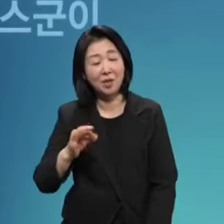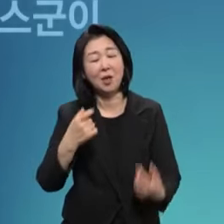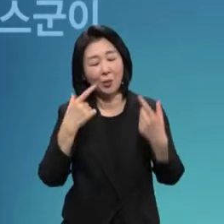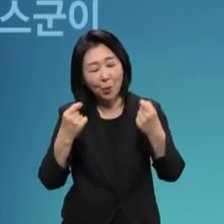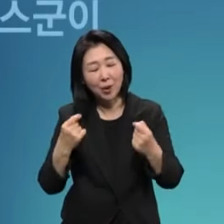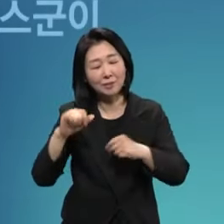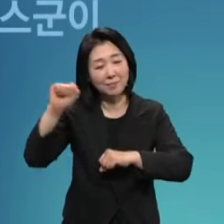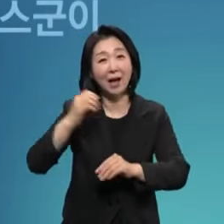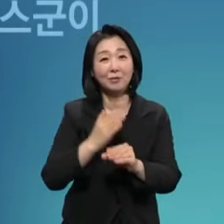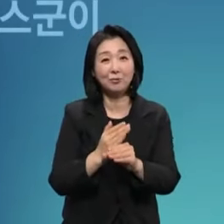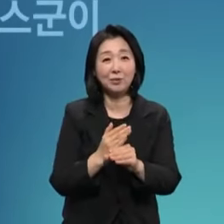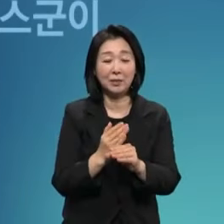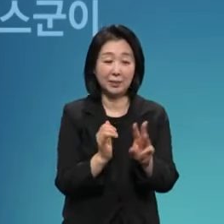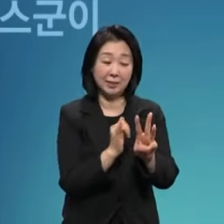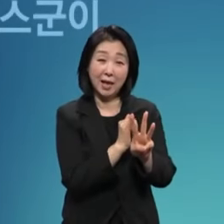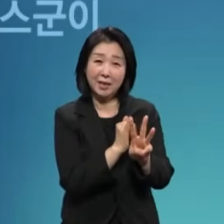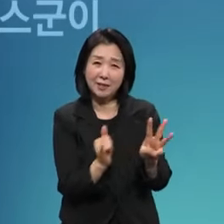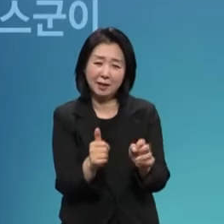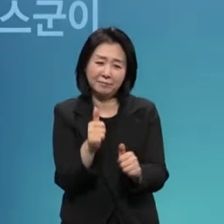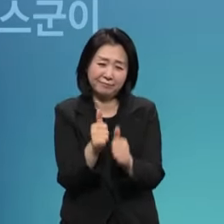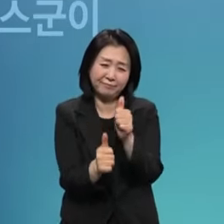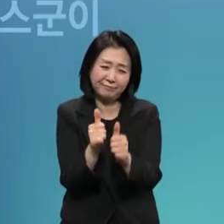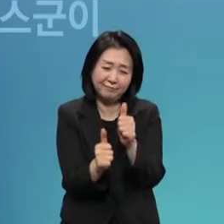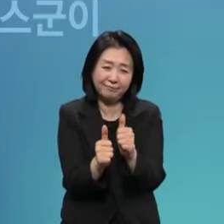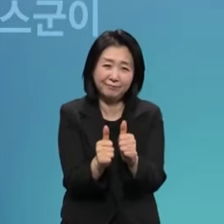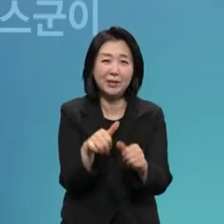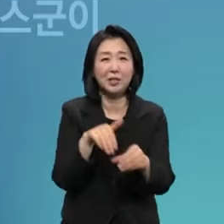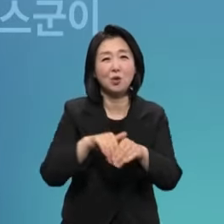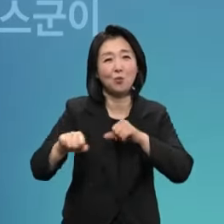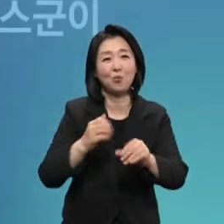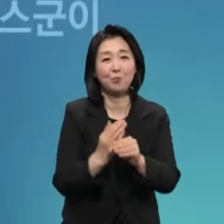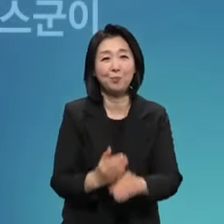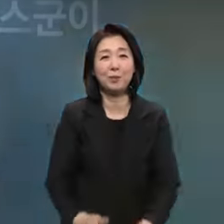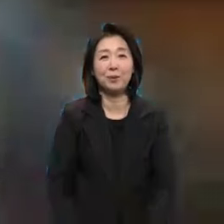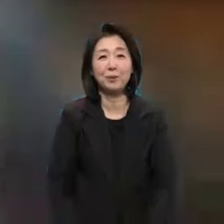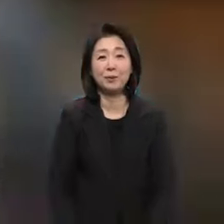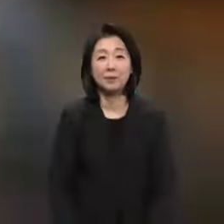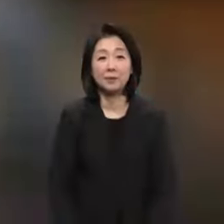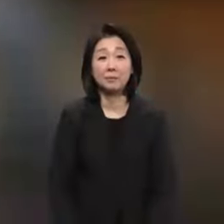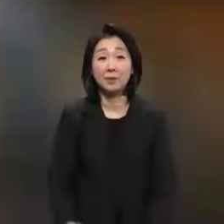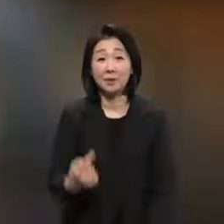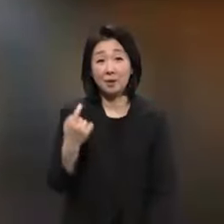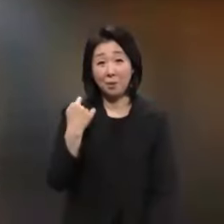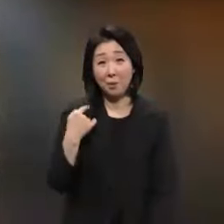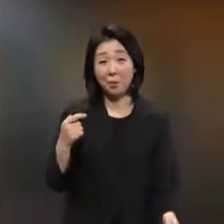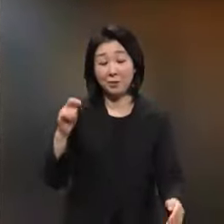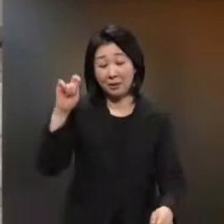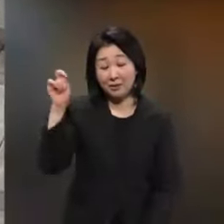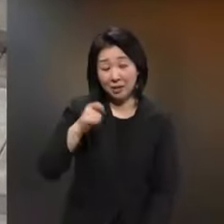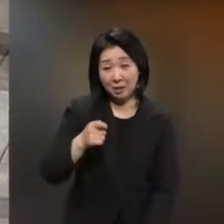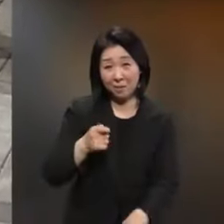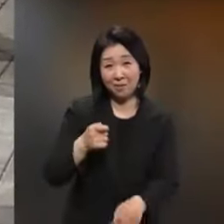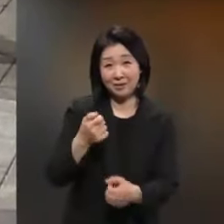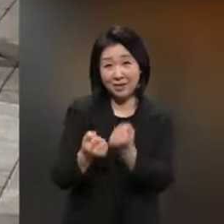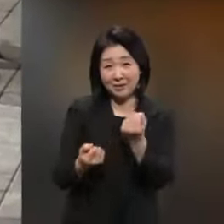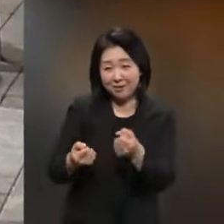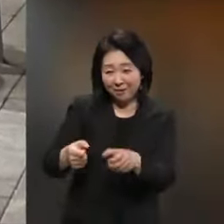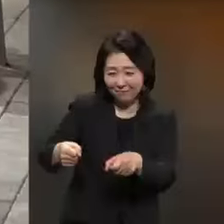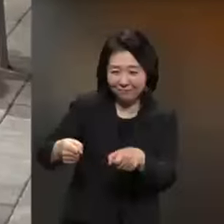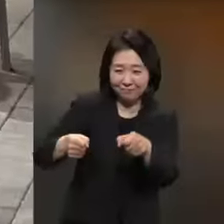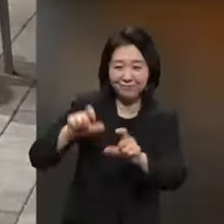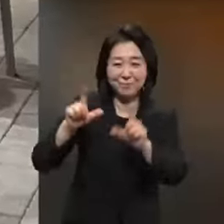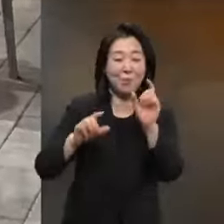펼치고 있는데 세 후보 모두 치열한 선거운동을 벌이는 중입니다. 어제 새벽 자전거를 끄는 이준석 후보의